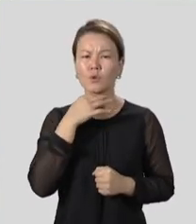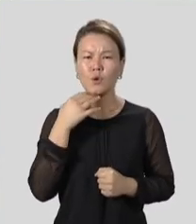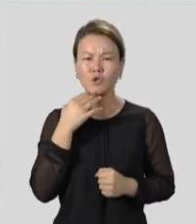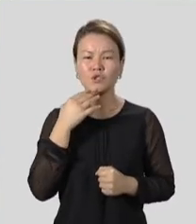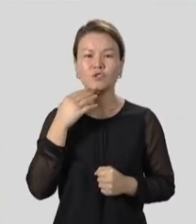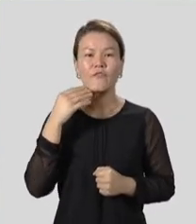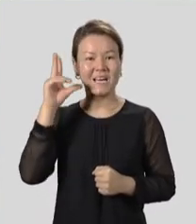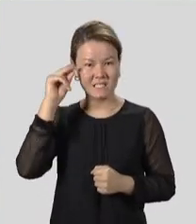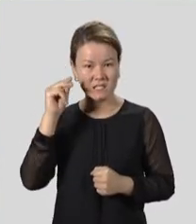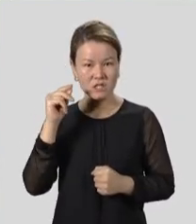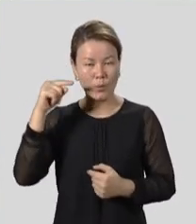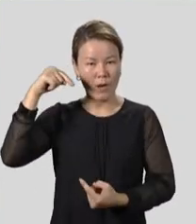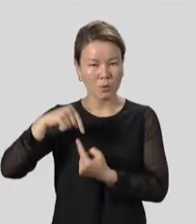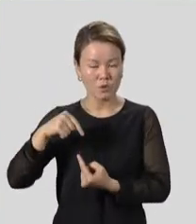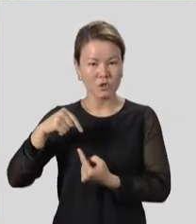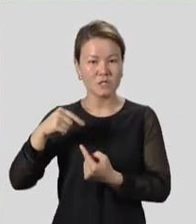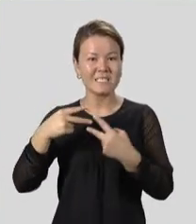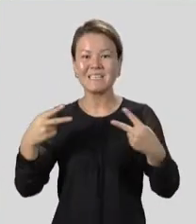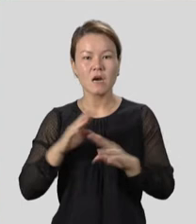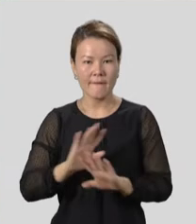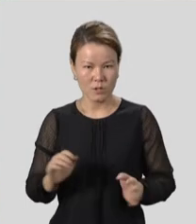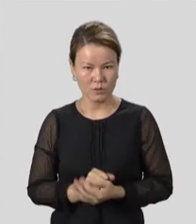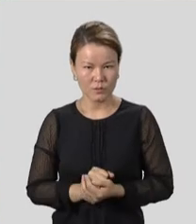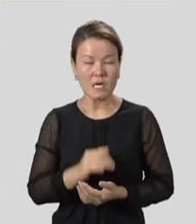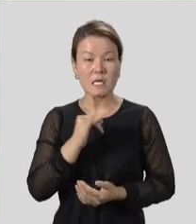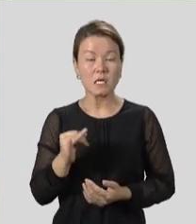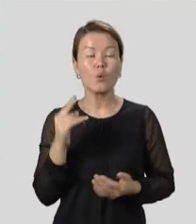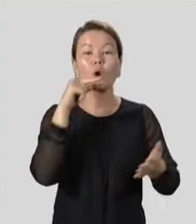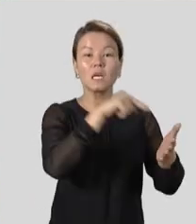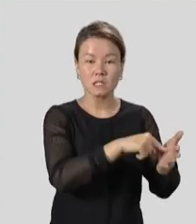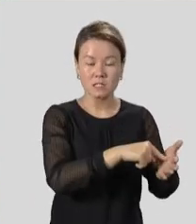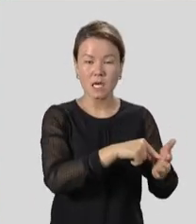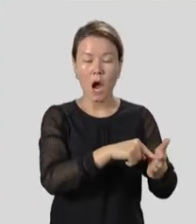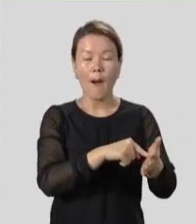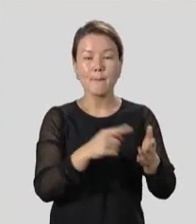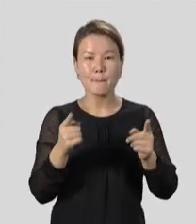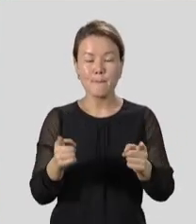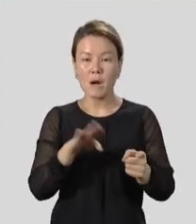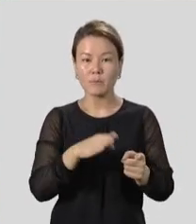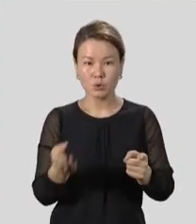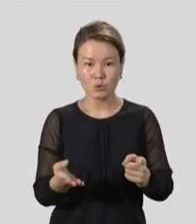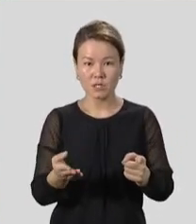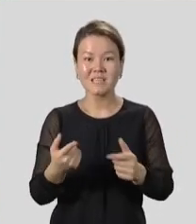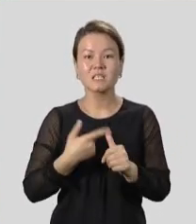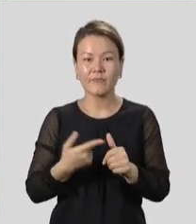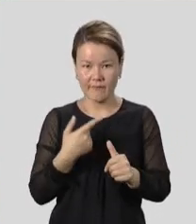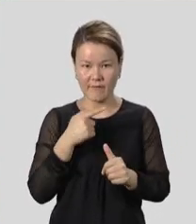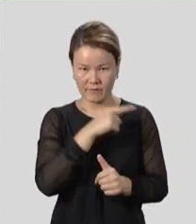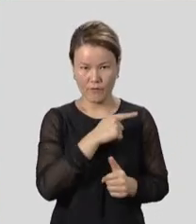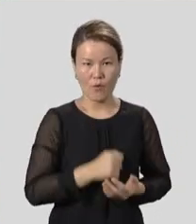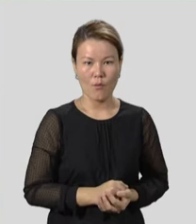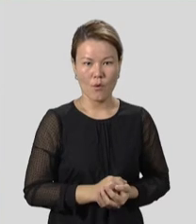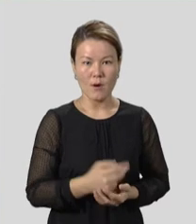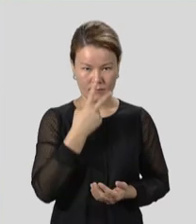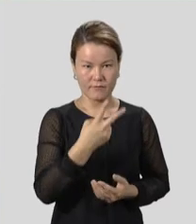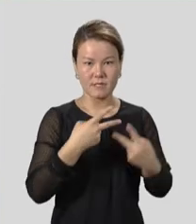множество чисел, удовлетворяющих неравенству, и укажите промежуток, назвав его. Мы видим